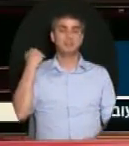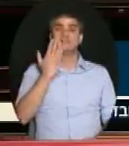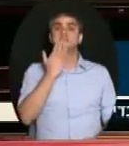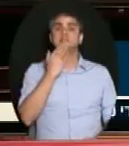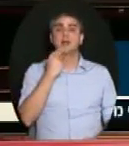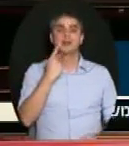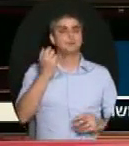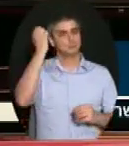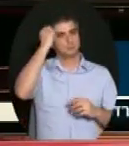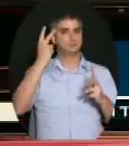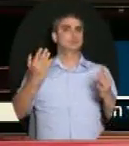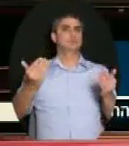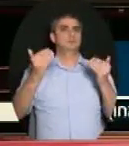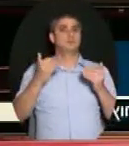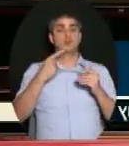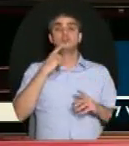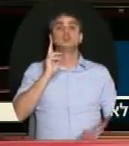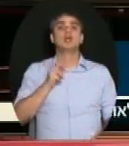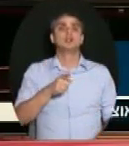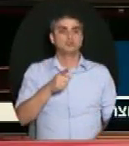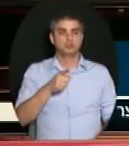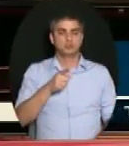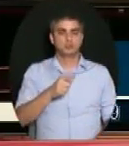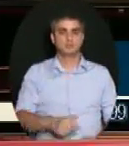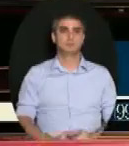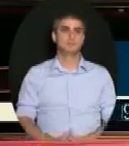ישראל חזרה בה. יש, כלומר, יש